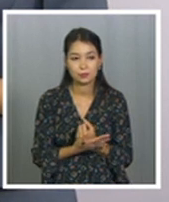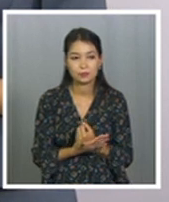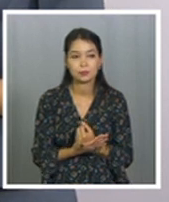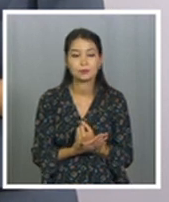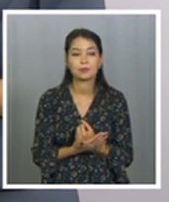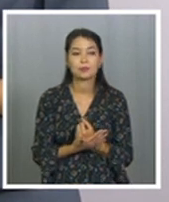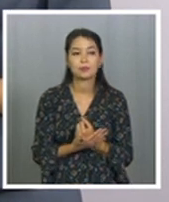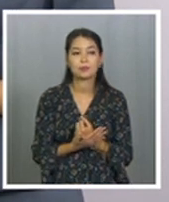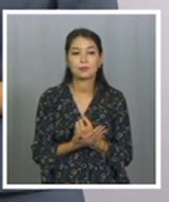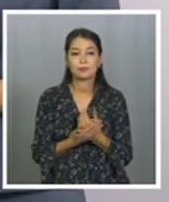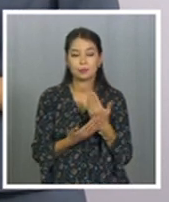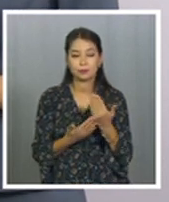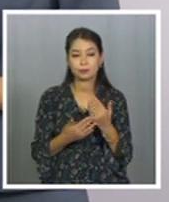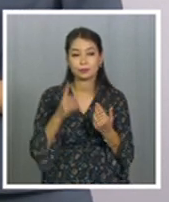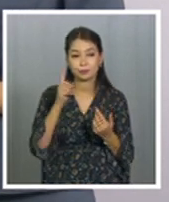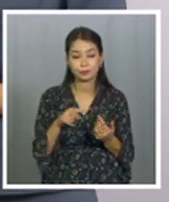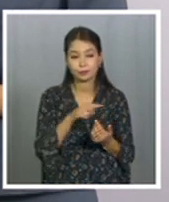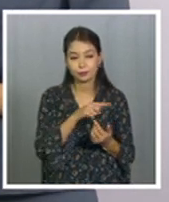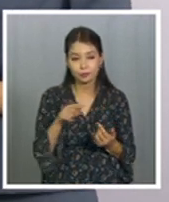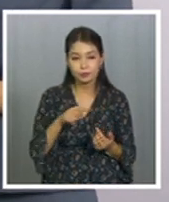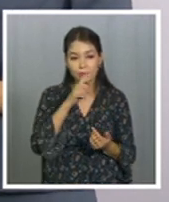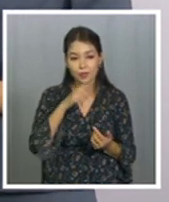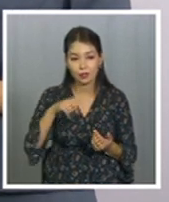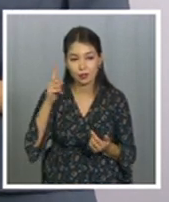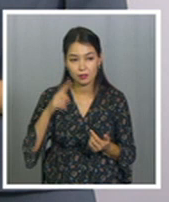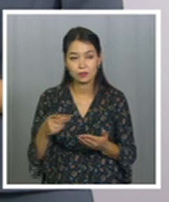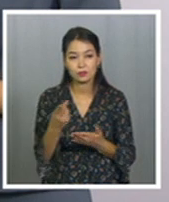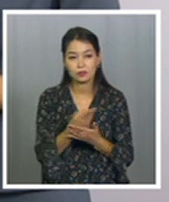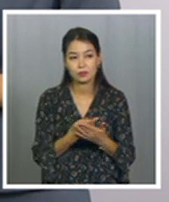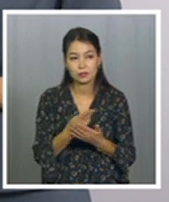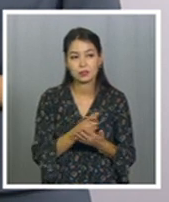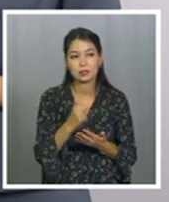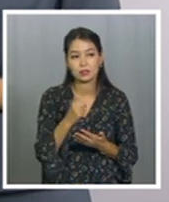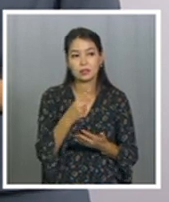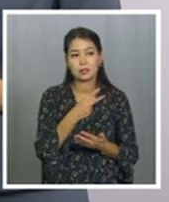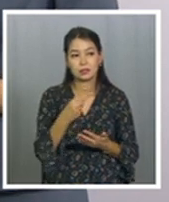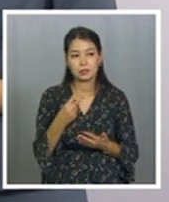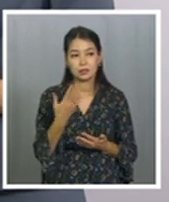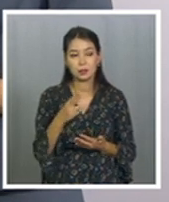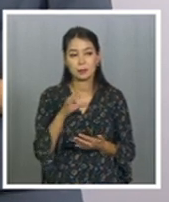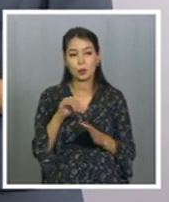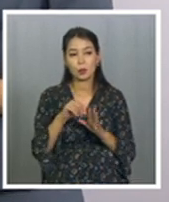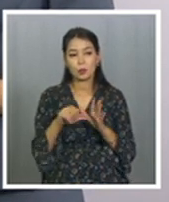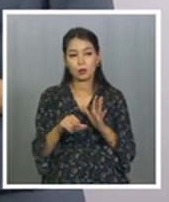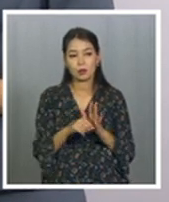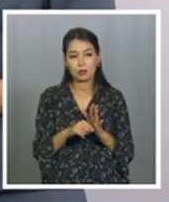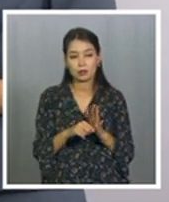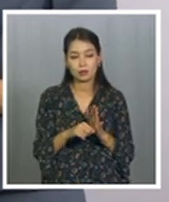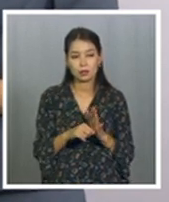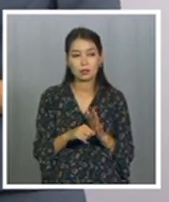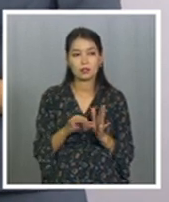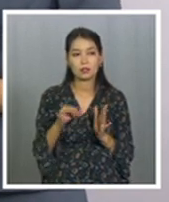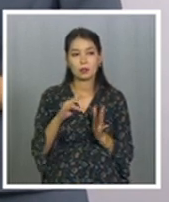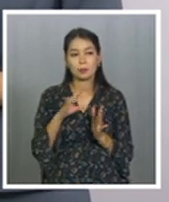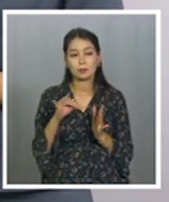Синус 4X функциясының графигін сызамыз. X тең пи бөлу 16 және X тең пи